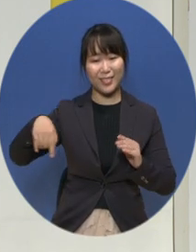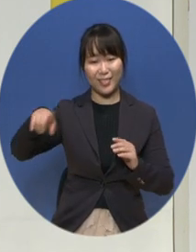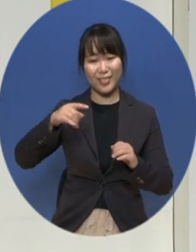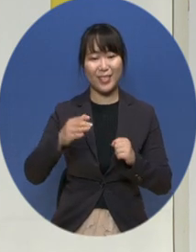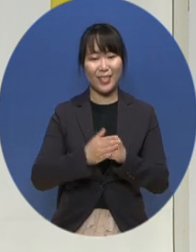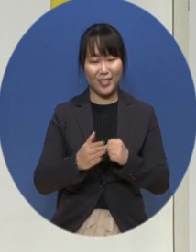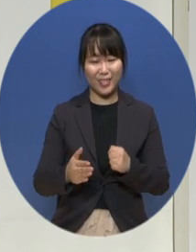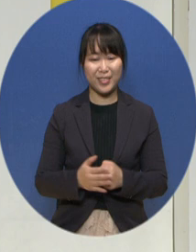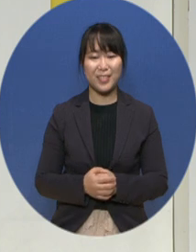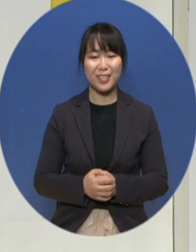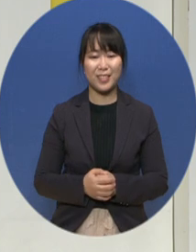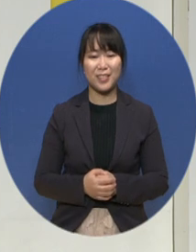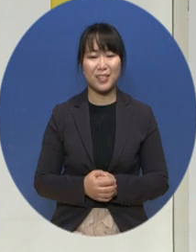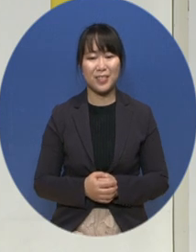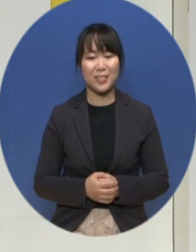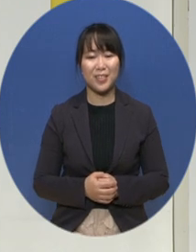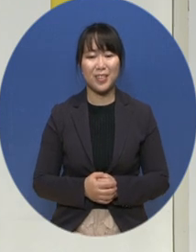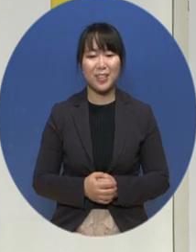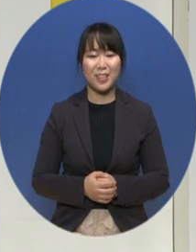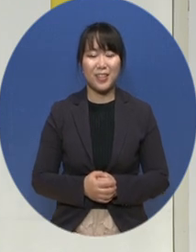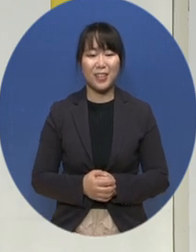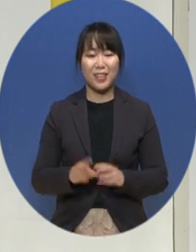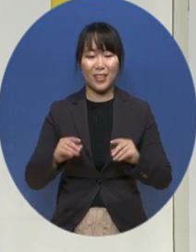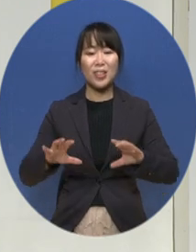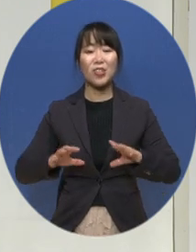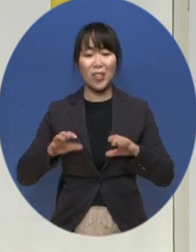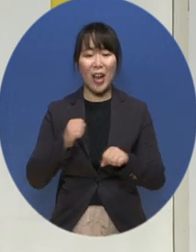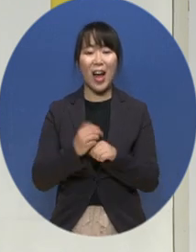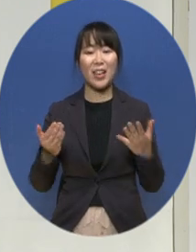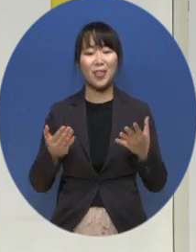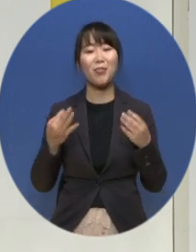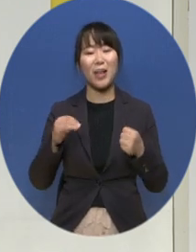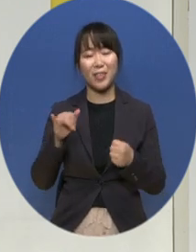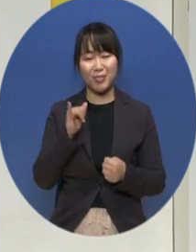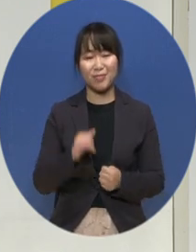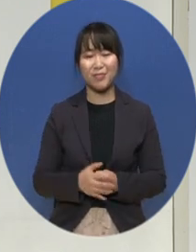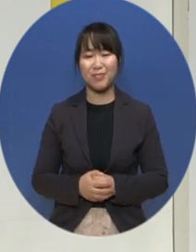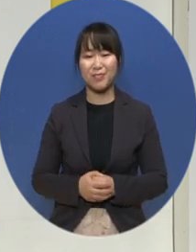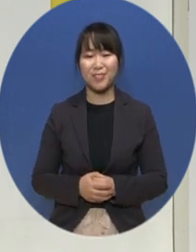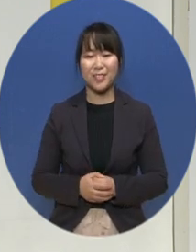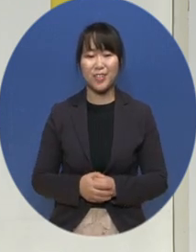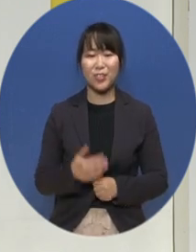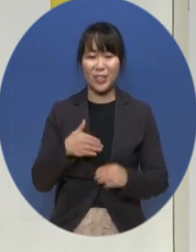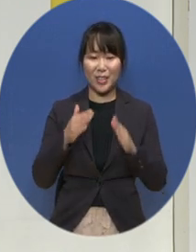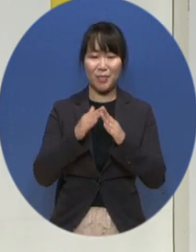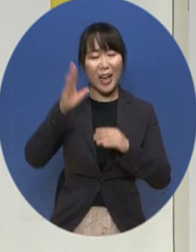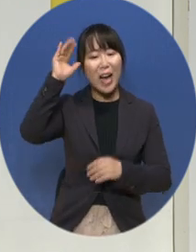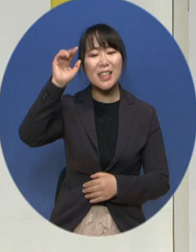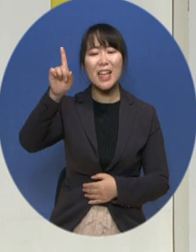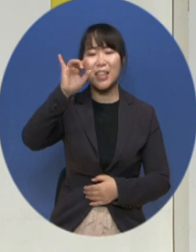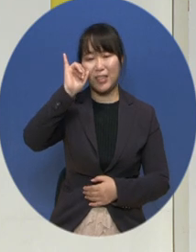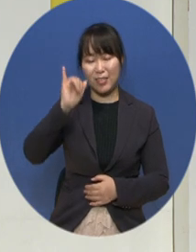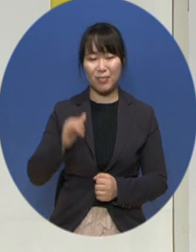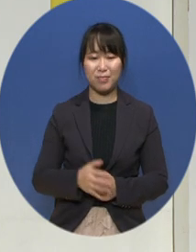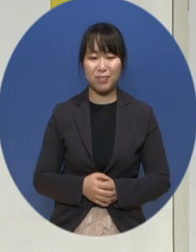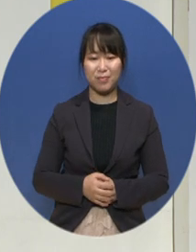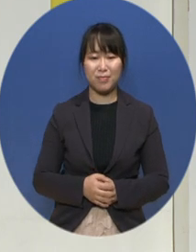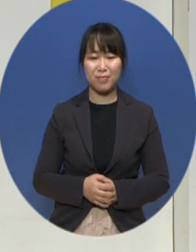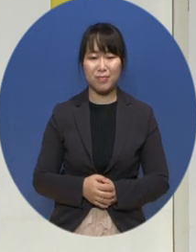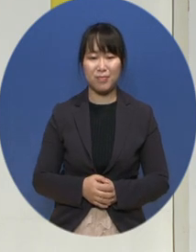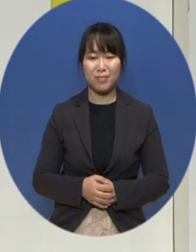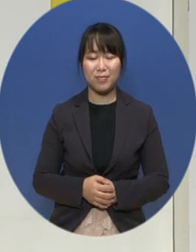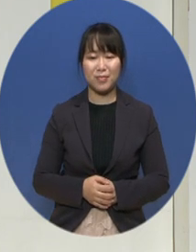최문희 총 전인 드리니까 예 친구에서 더한 일도 많이 하고 예 우리집에 다져가는 있어요 아